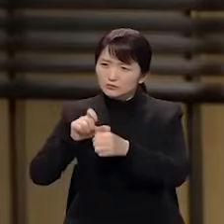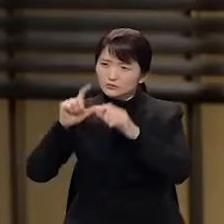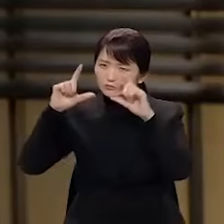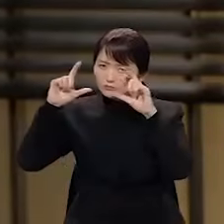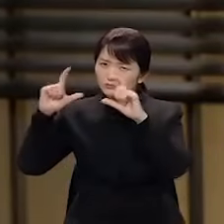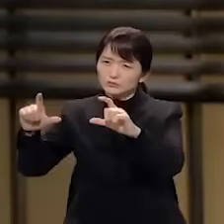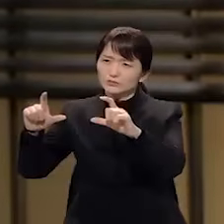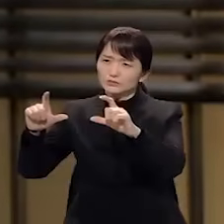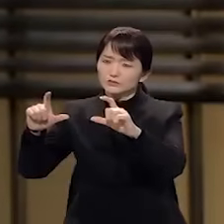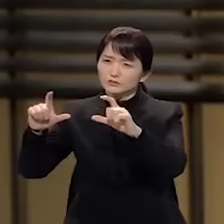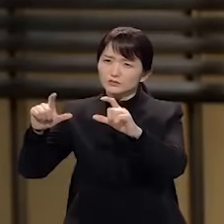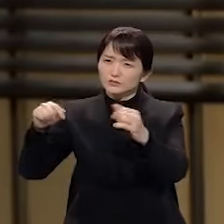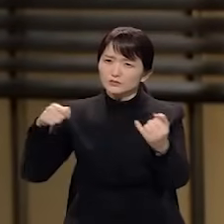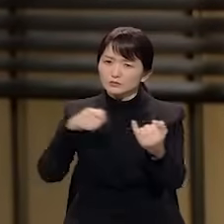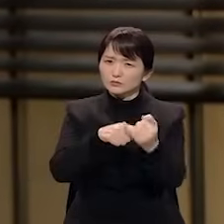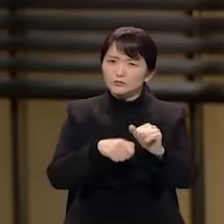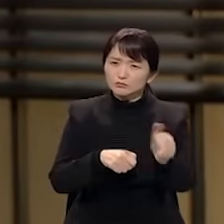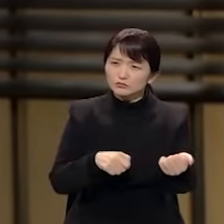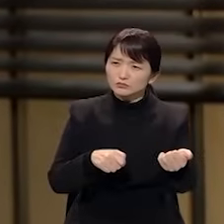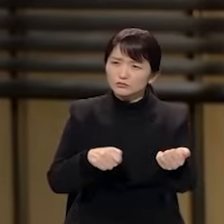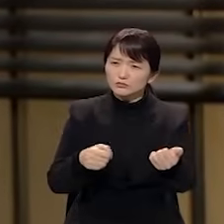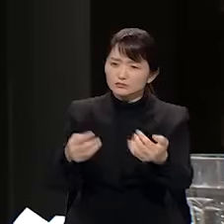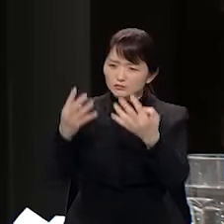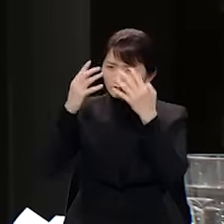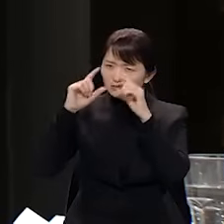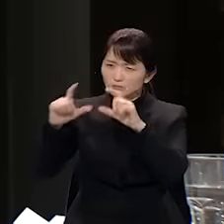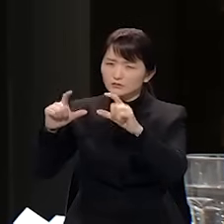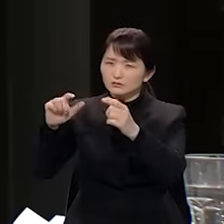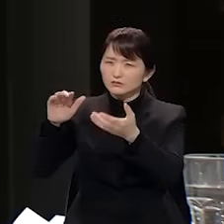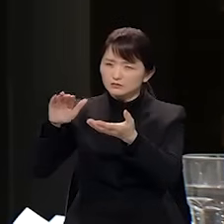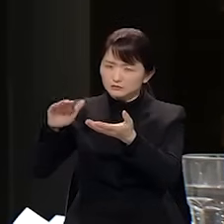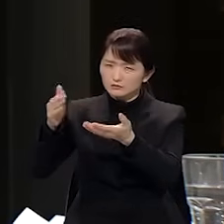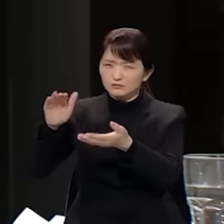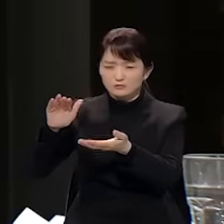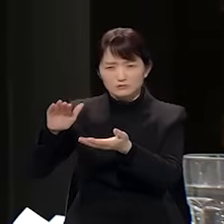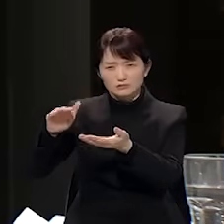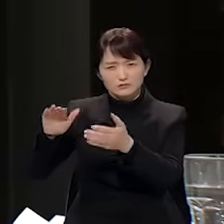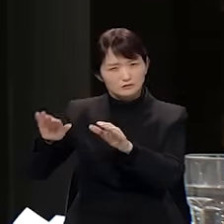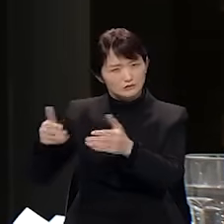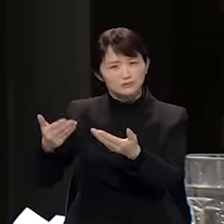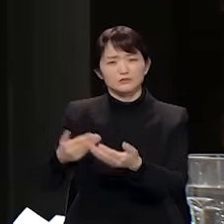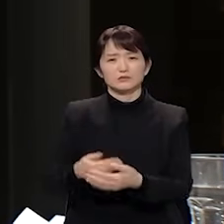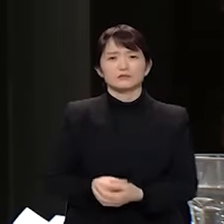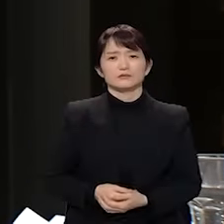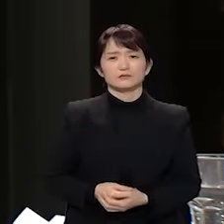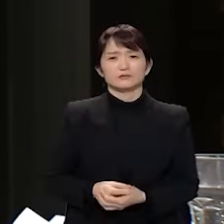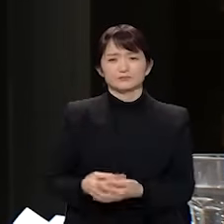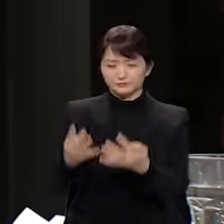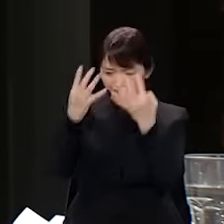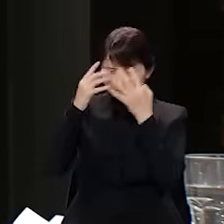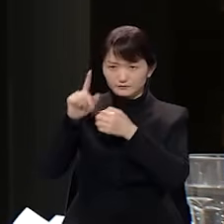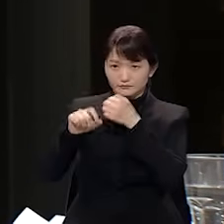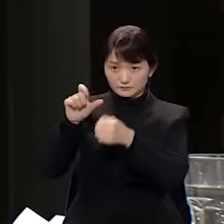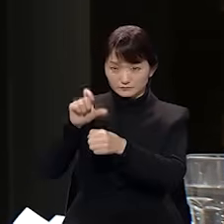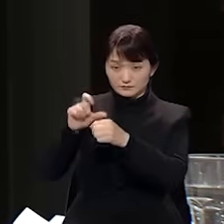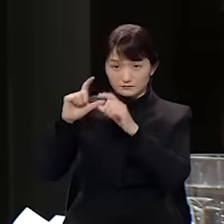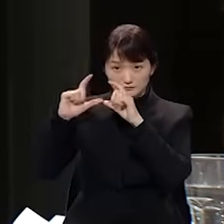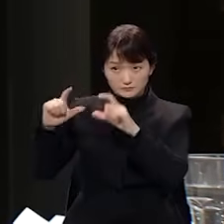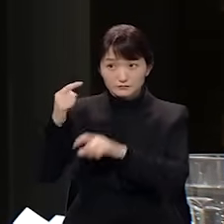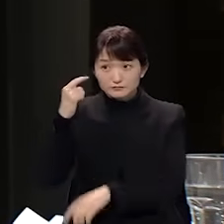낮아 낮아 많이 낮은 판결이 자 어 징역 15년 들으셨죠 사람을